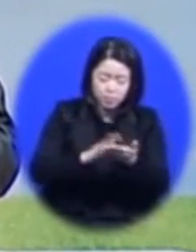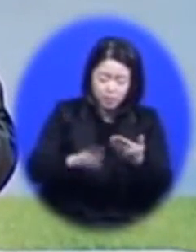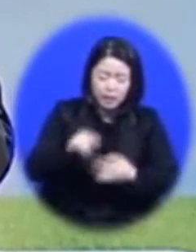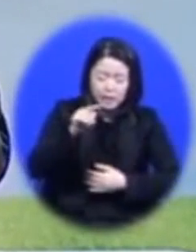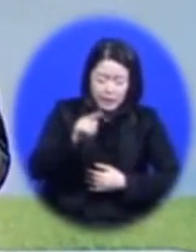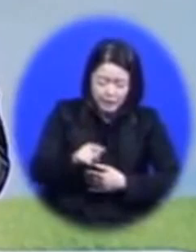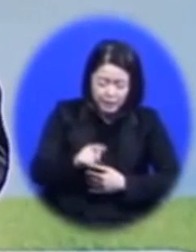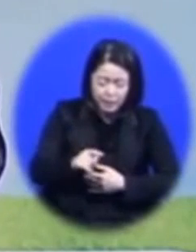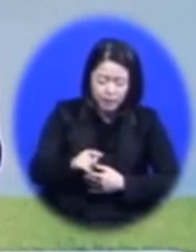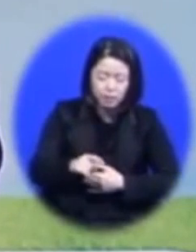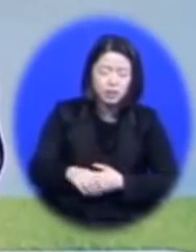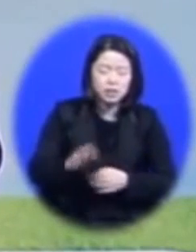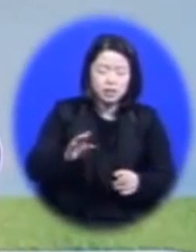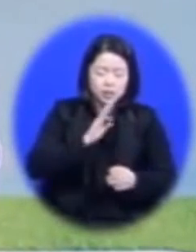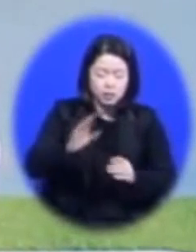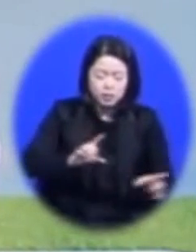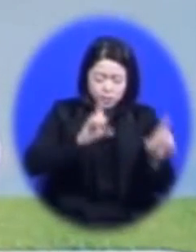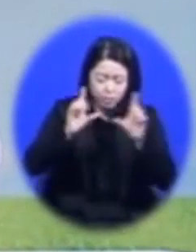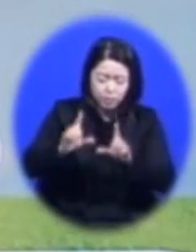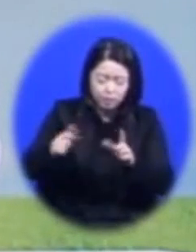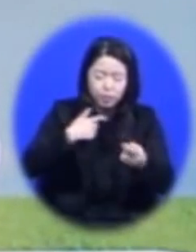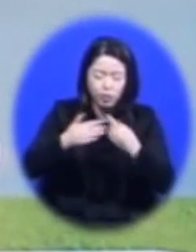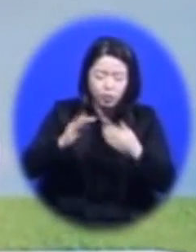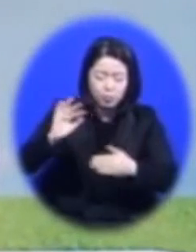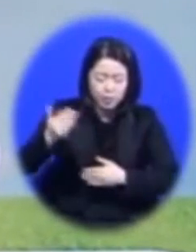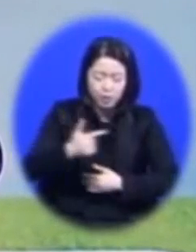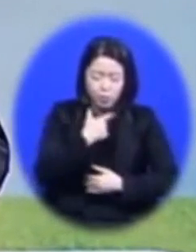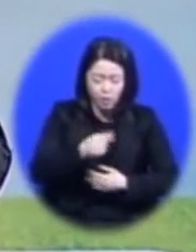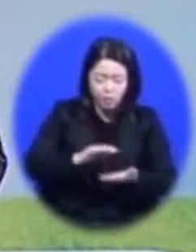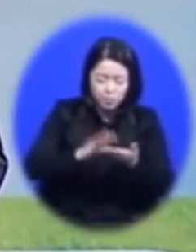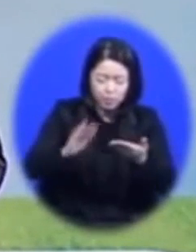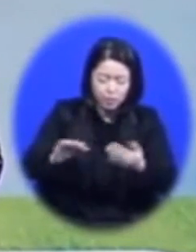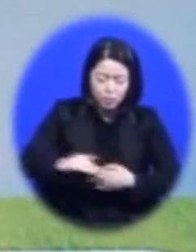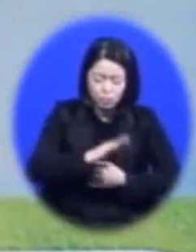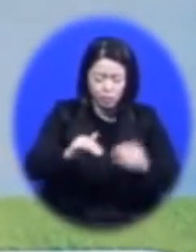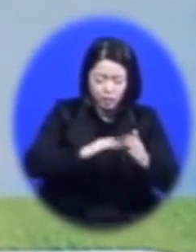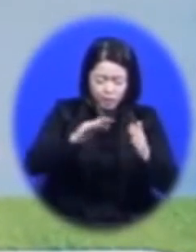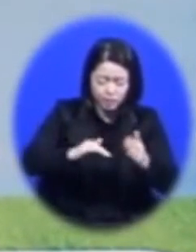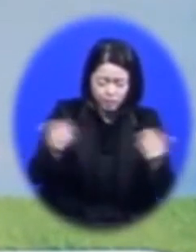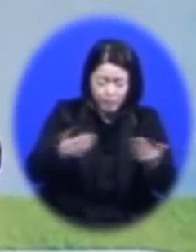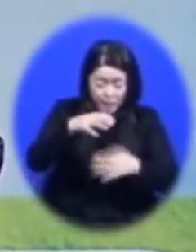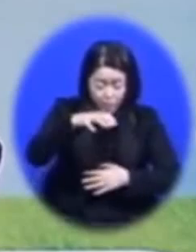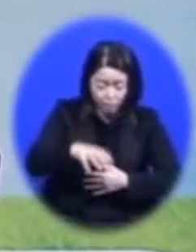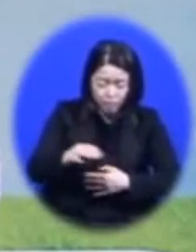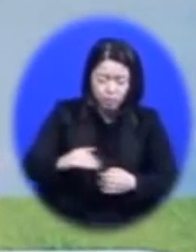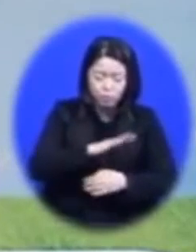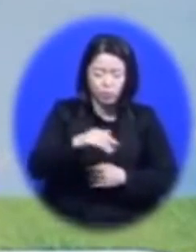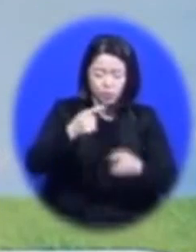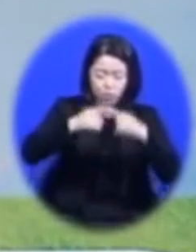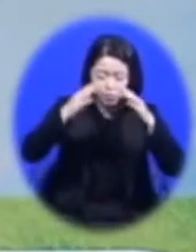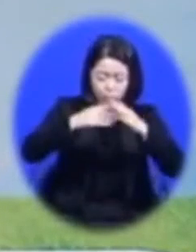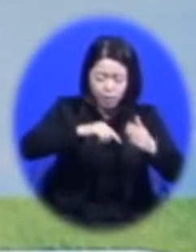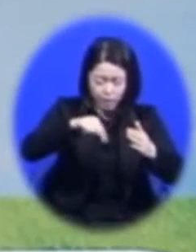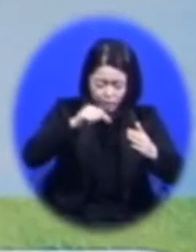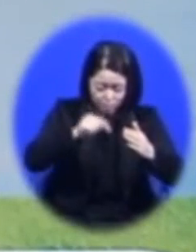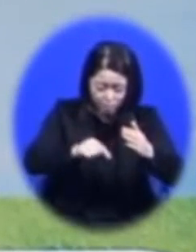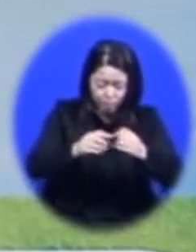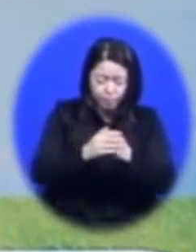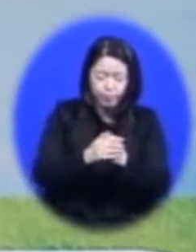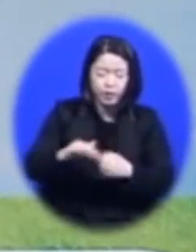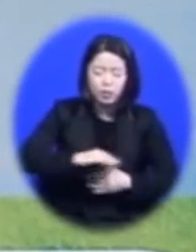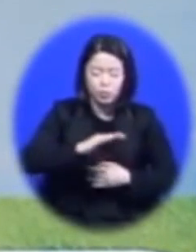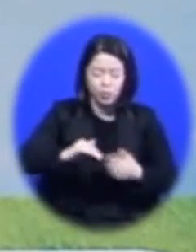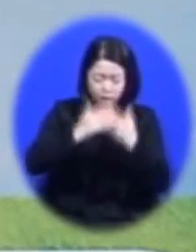이것이 실제로 우리의 삶에서 경험되기를 원합니다. 우리가 가정에서, 일터에서, 우리 교회 안에서,